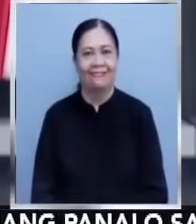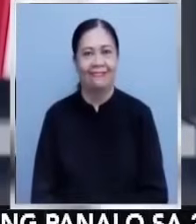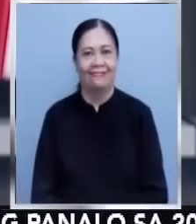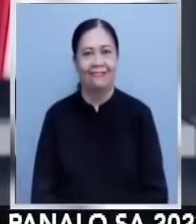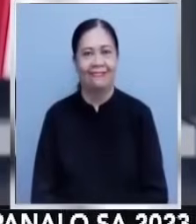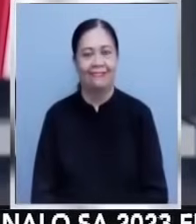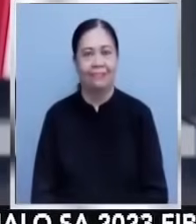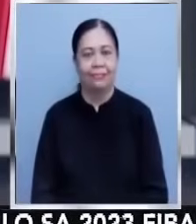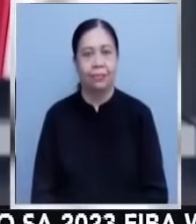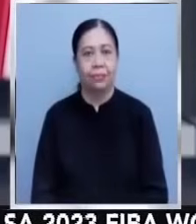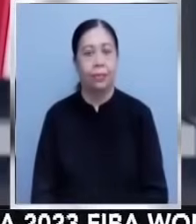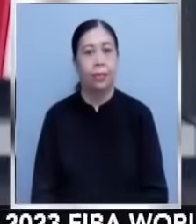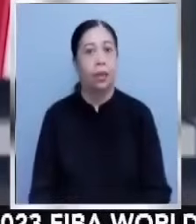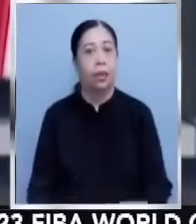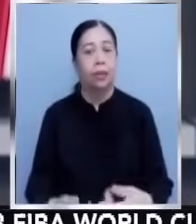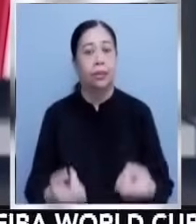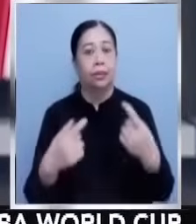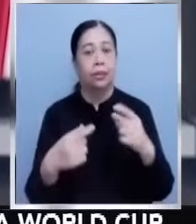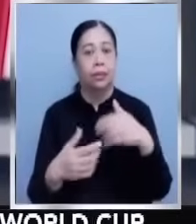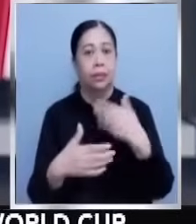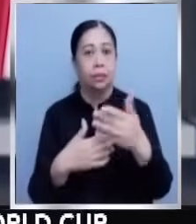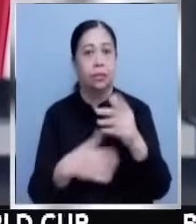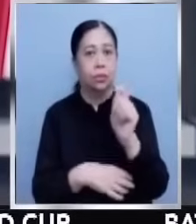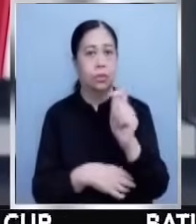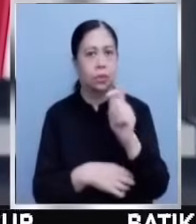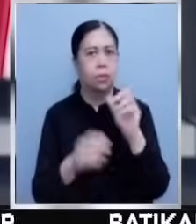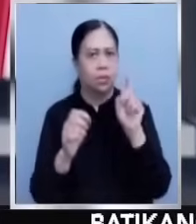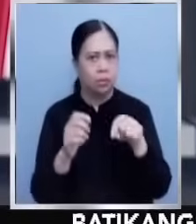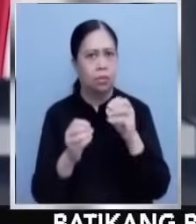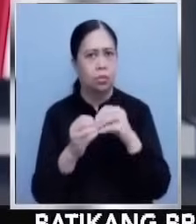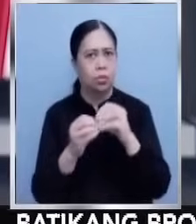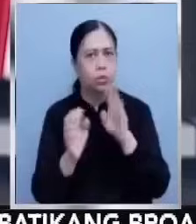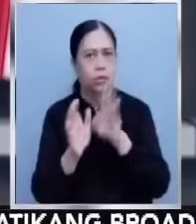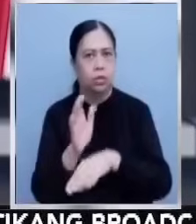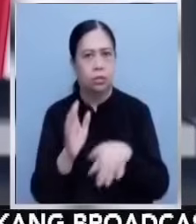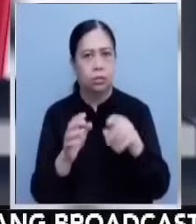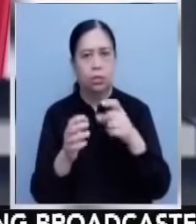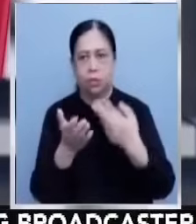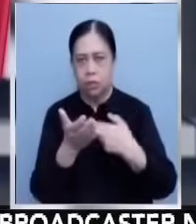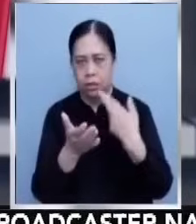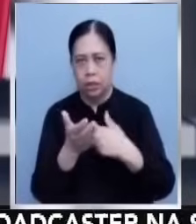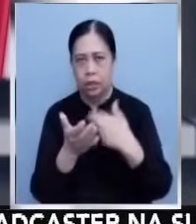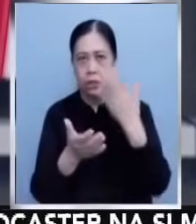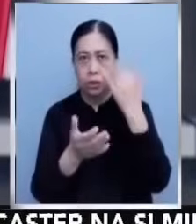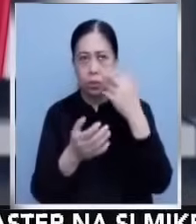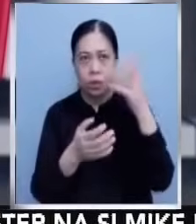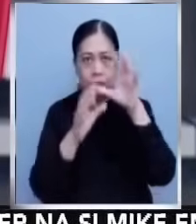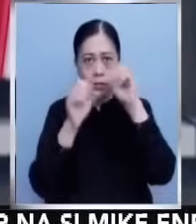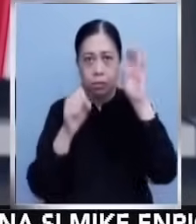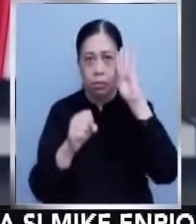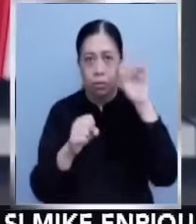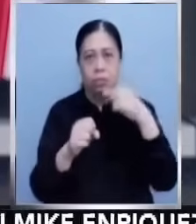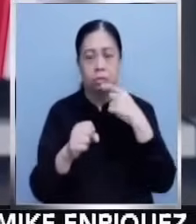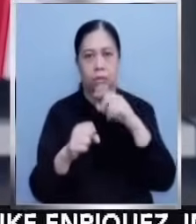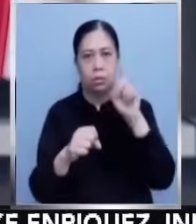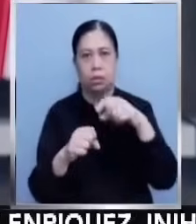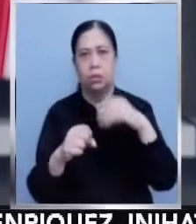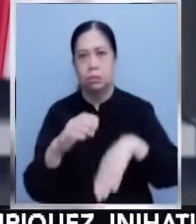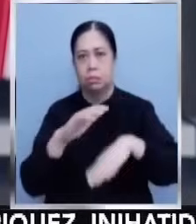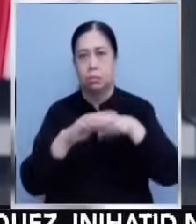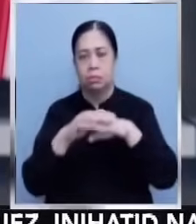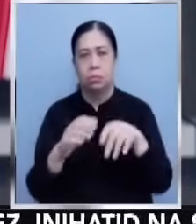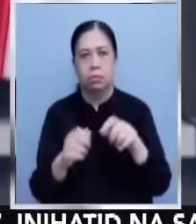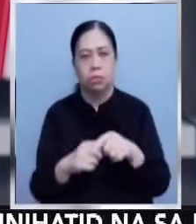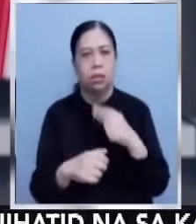Sa darating buo na Martes, mas mura na dapat ang bigas sa mga palengke dahil sa price cap ng Pangulo. Tingin naman ng NEDA sa pagmahal ng